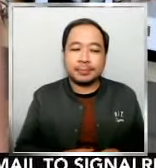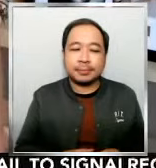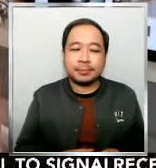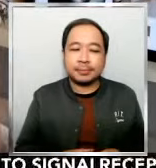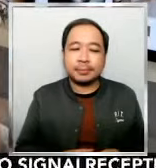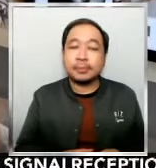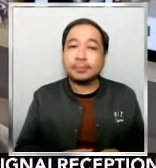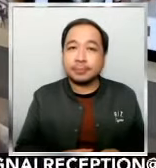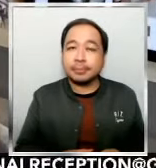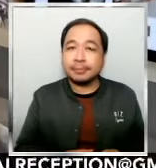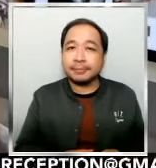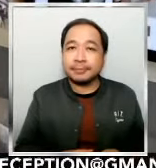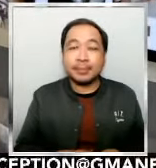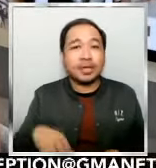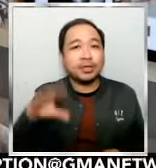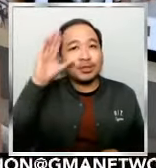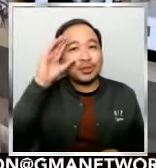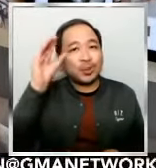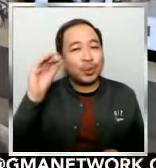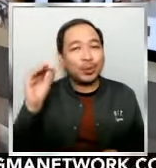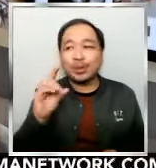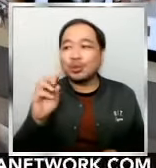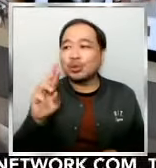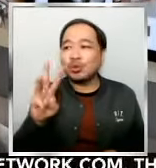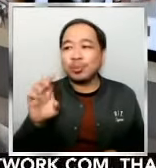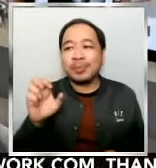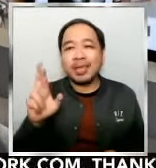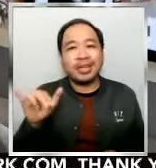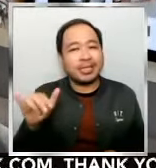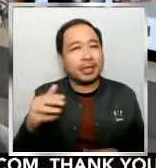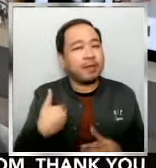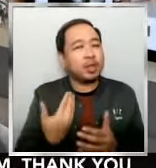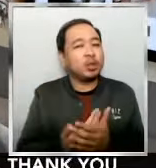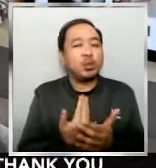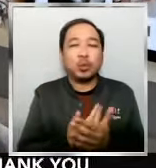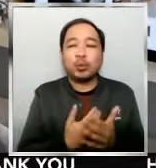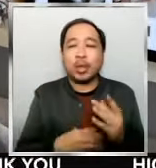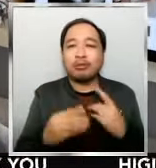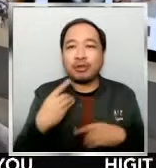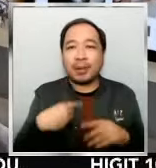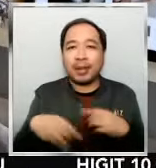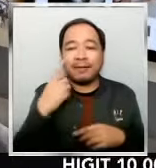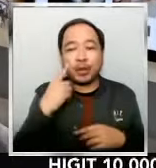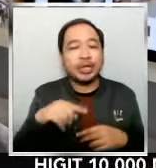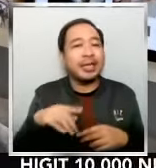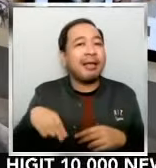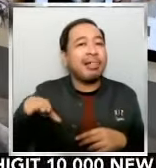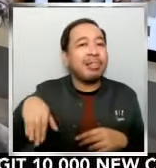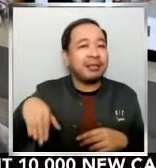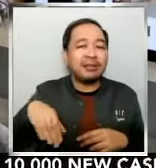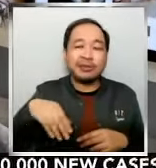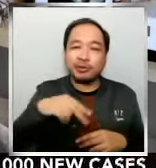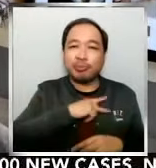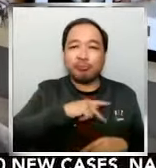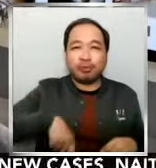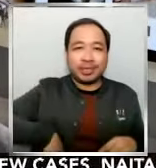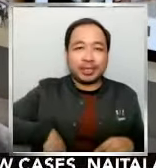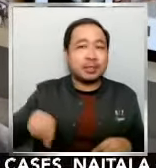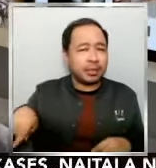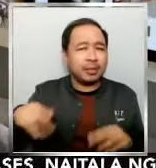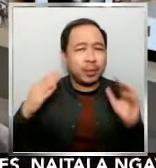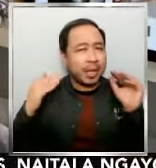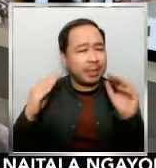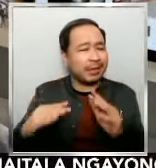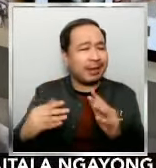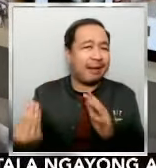Kakaibang Dear Barry ang makikita sa pinakabagong serye na Little Princess. Umaasa rin si Dear na makakapagsimula siya muli at iiwan